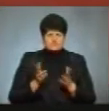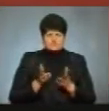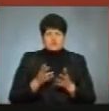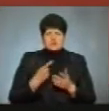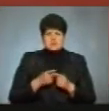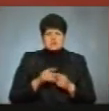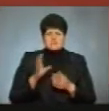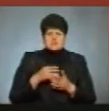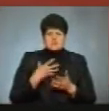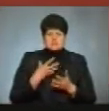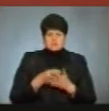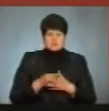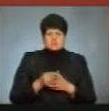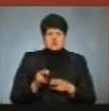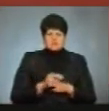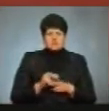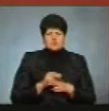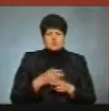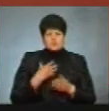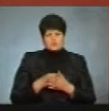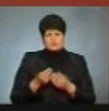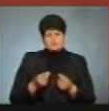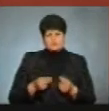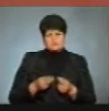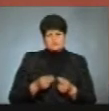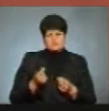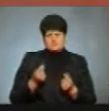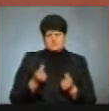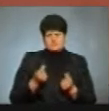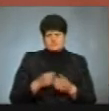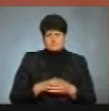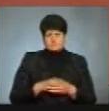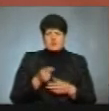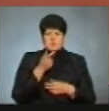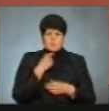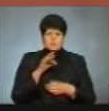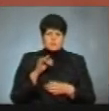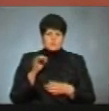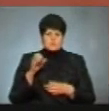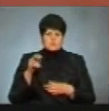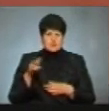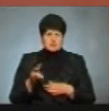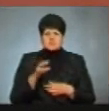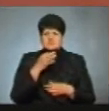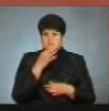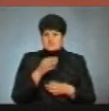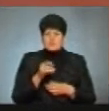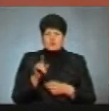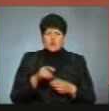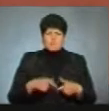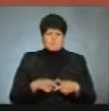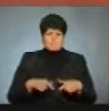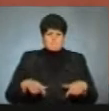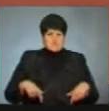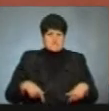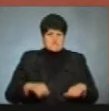Це все власним коштом доводиться ліквідувати? Так, це все ми ремонтуємо власним коштом. Пан Руслан в коментарі сказав про паси